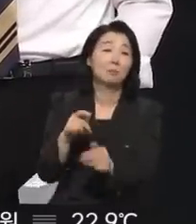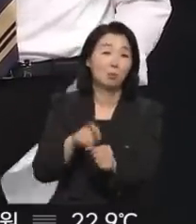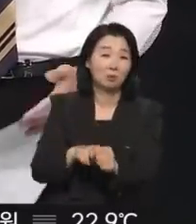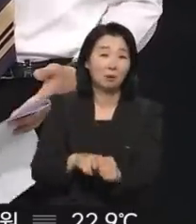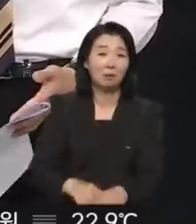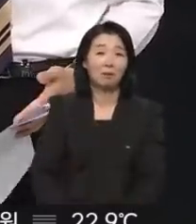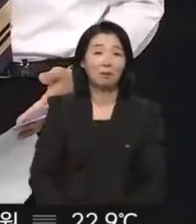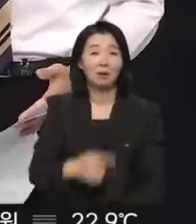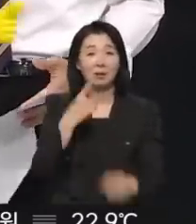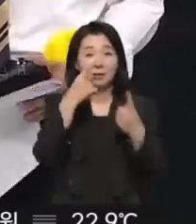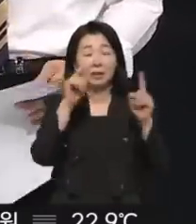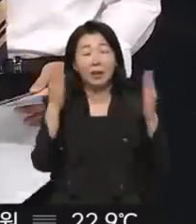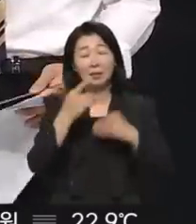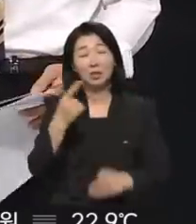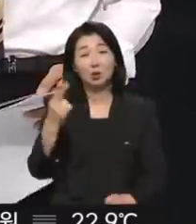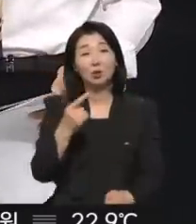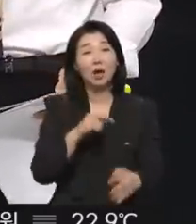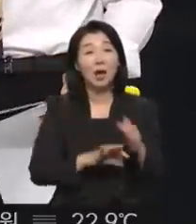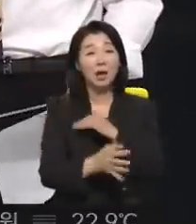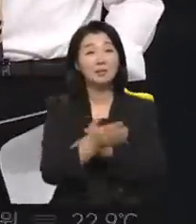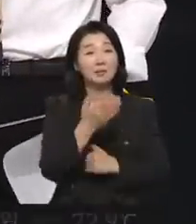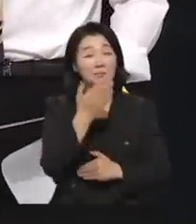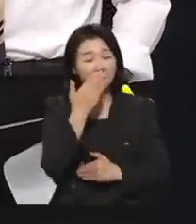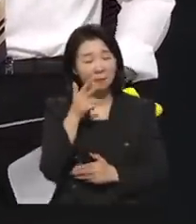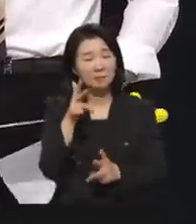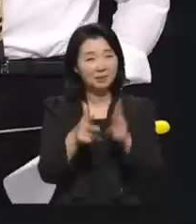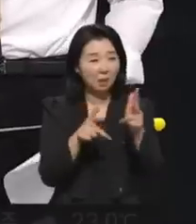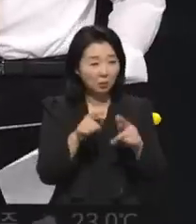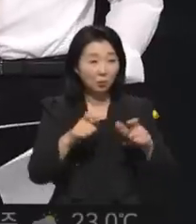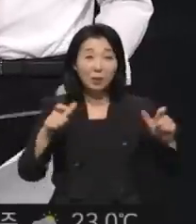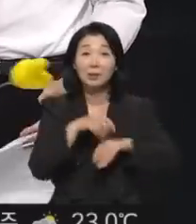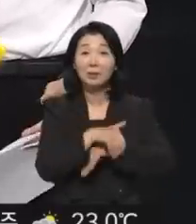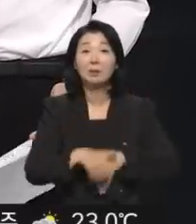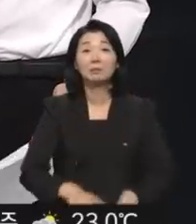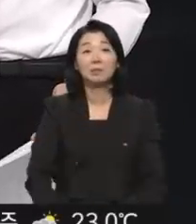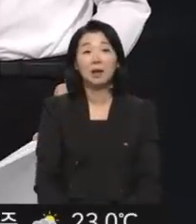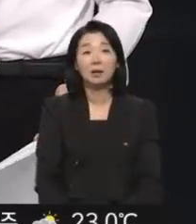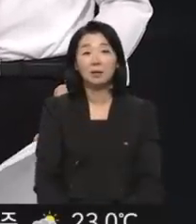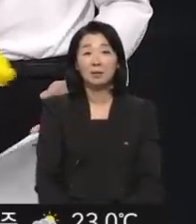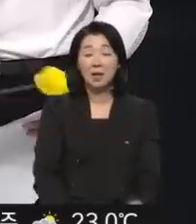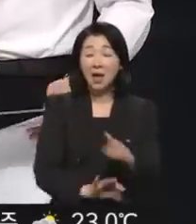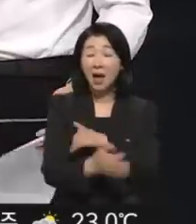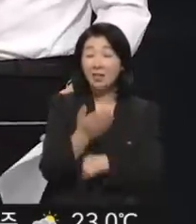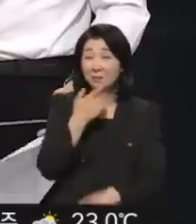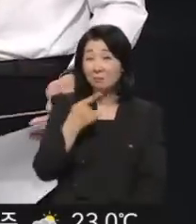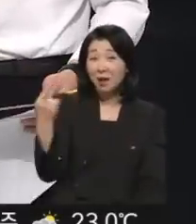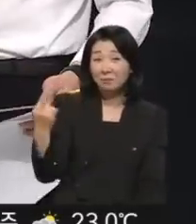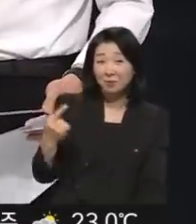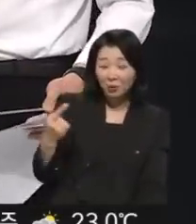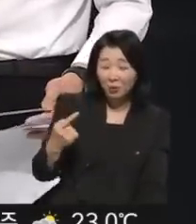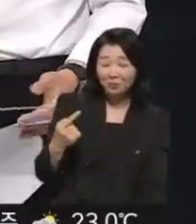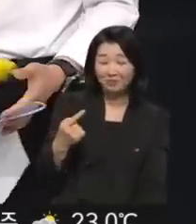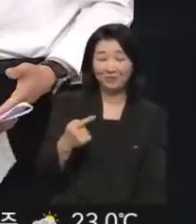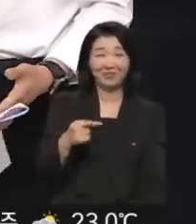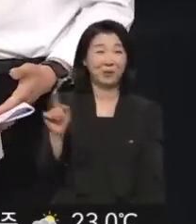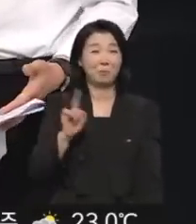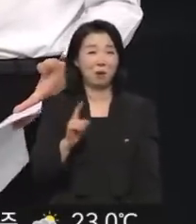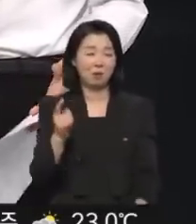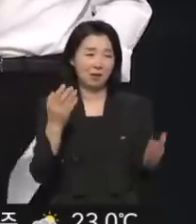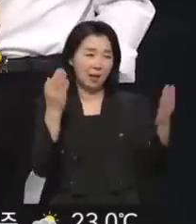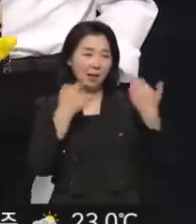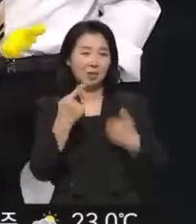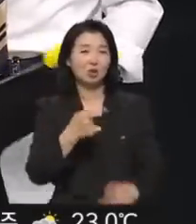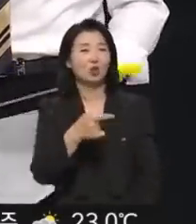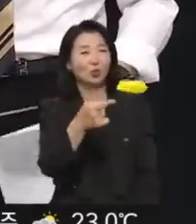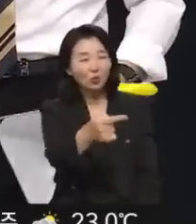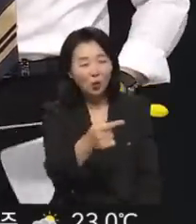대학생들에게 1,000원 아침밥을 제공하는 사업도 확대할 계획이라고 합니다. 이 1,000원 아침밥은 학생이 1,000원을 내면 정부가 1,000원을 지원을